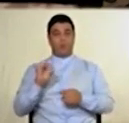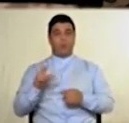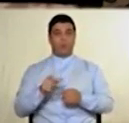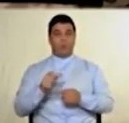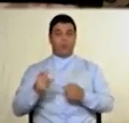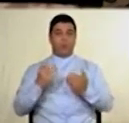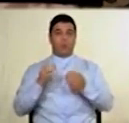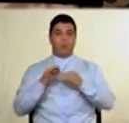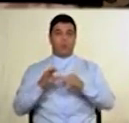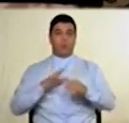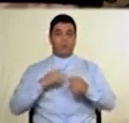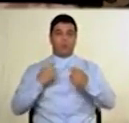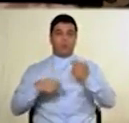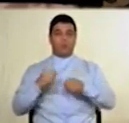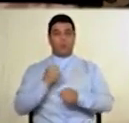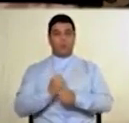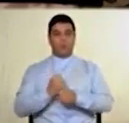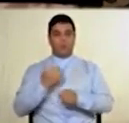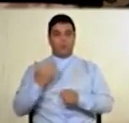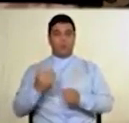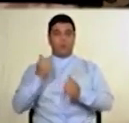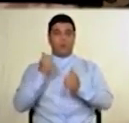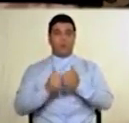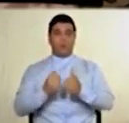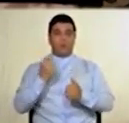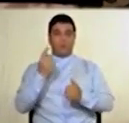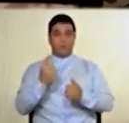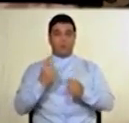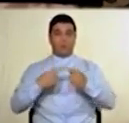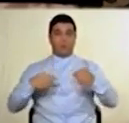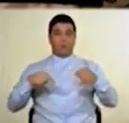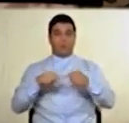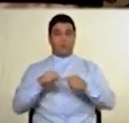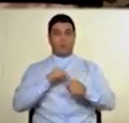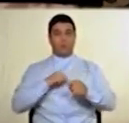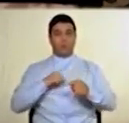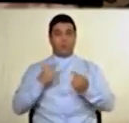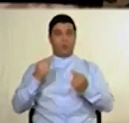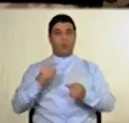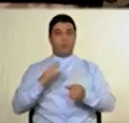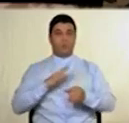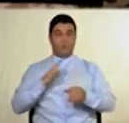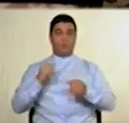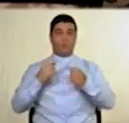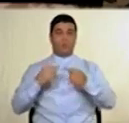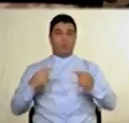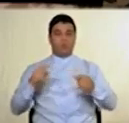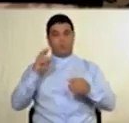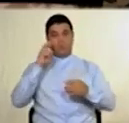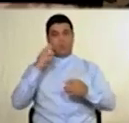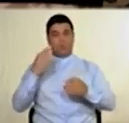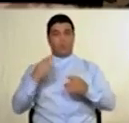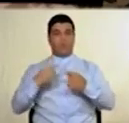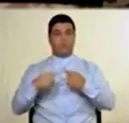olib borilgan savdo ishlarida demak har bir hududning o'ziga xos bo'lgan va boshqa